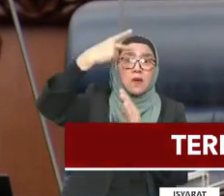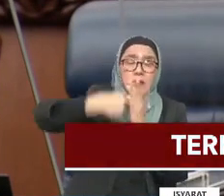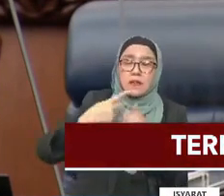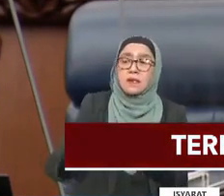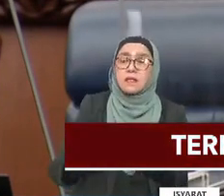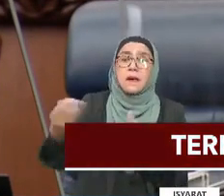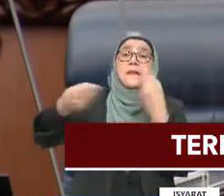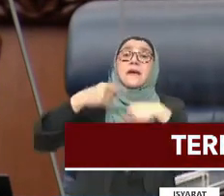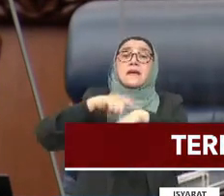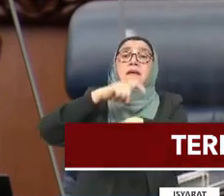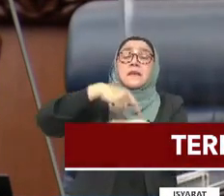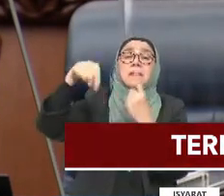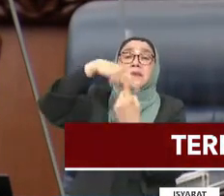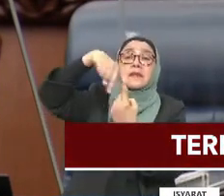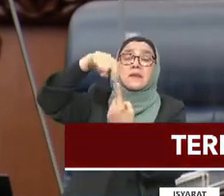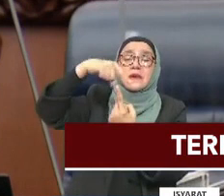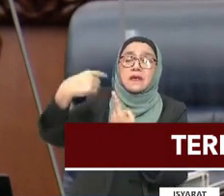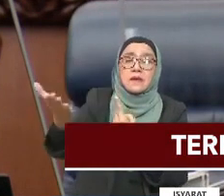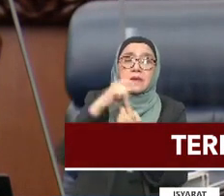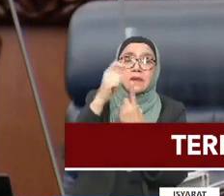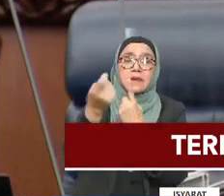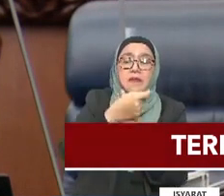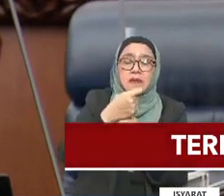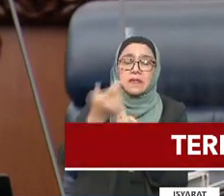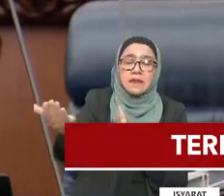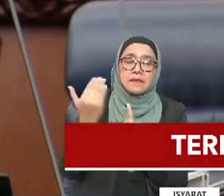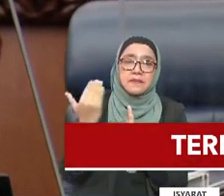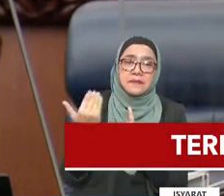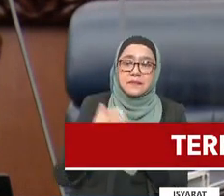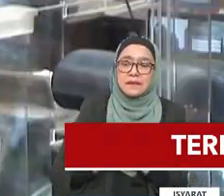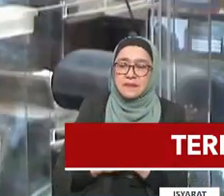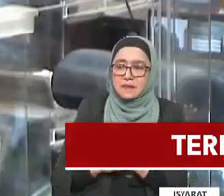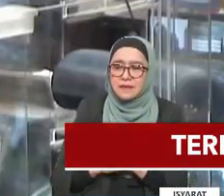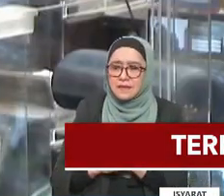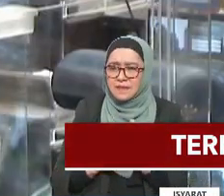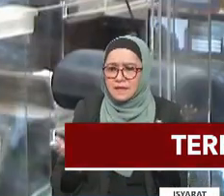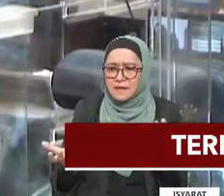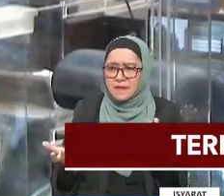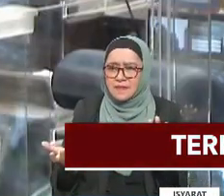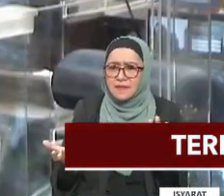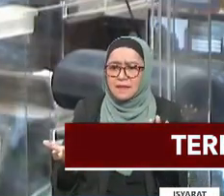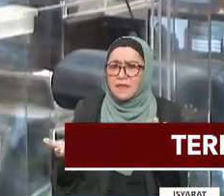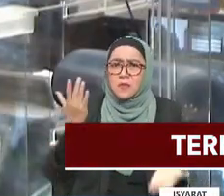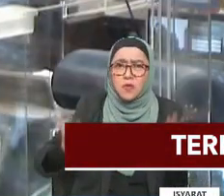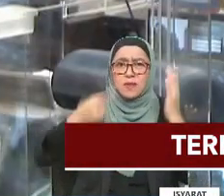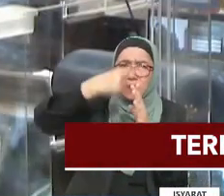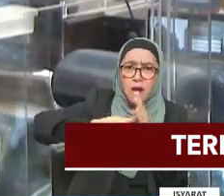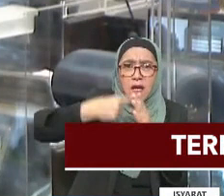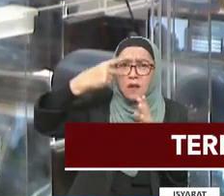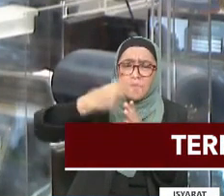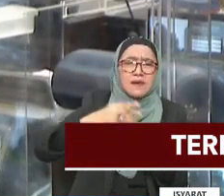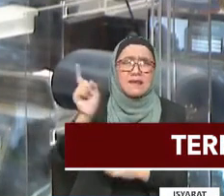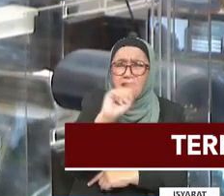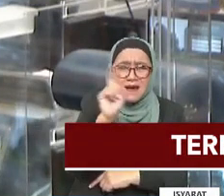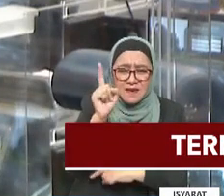awalnya mengetahui pernah sebut dan Dewa pemerintah satu tarik mungkin sebulan dua bulan bukan menambah